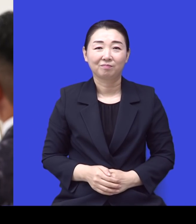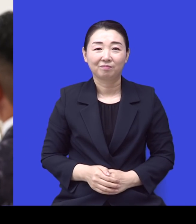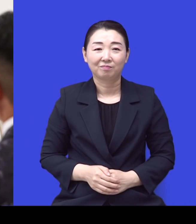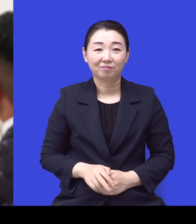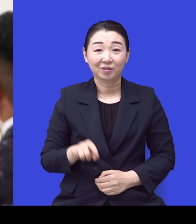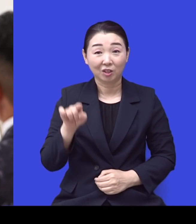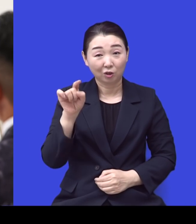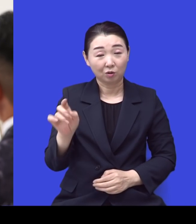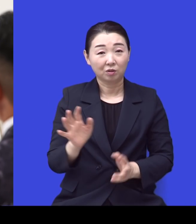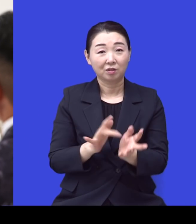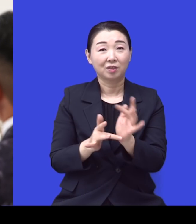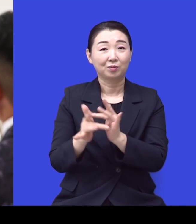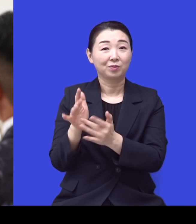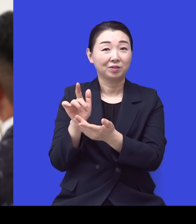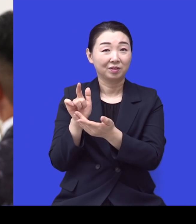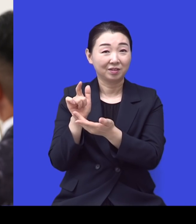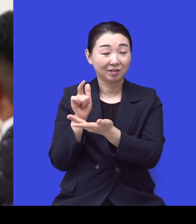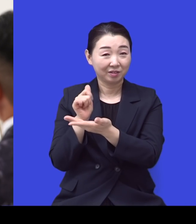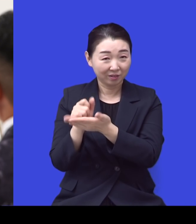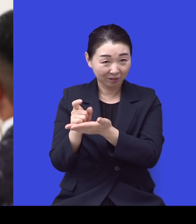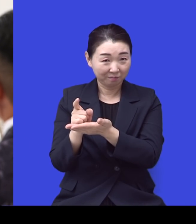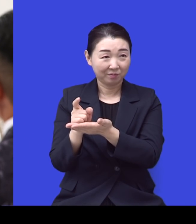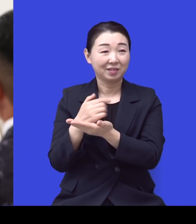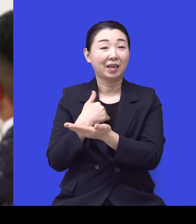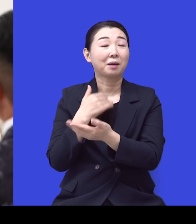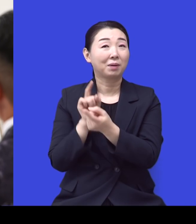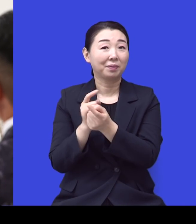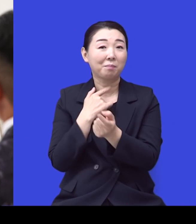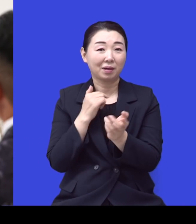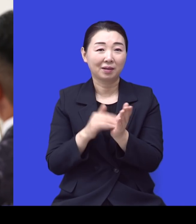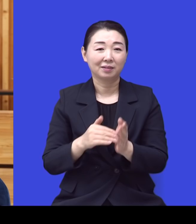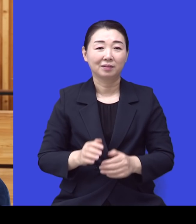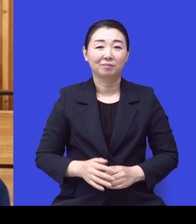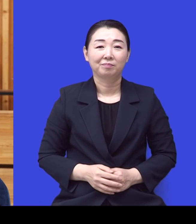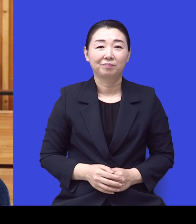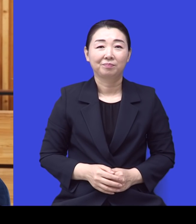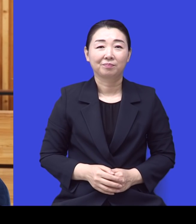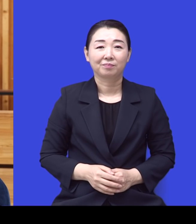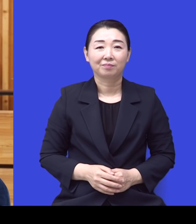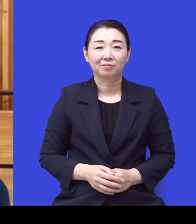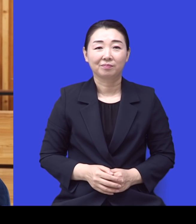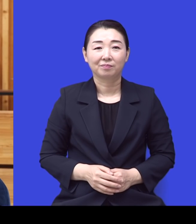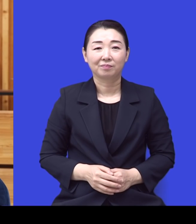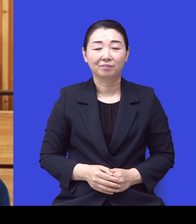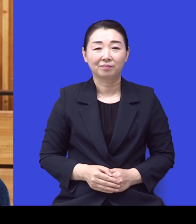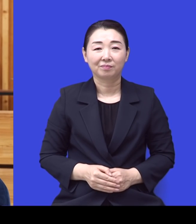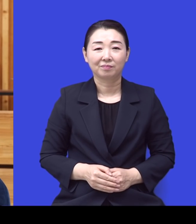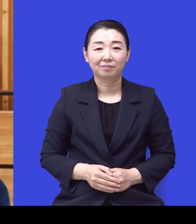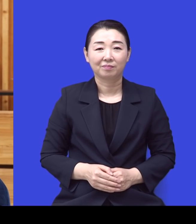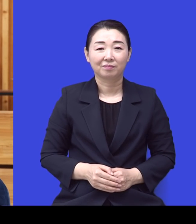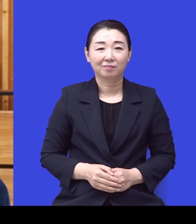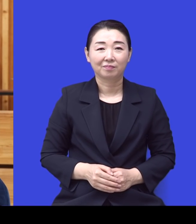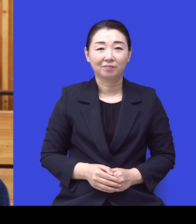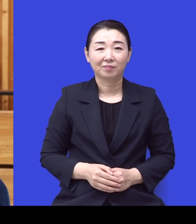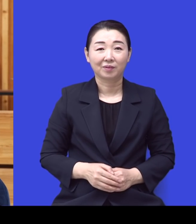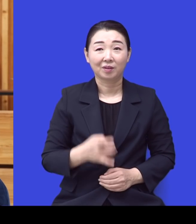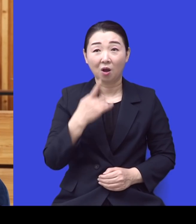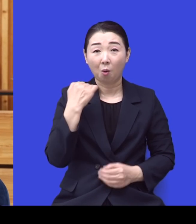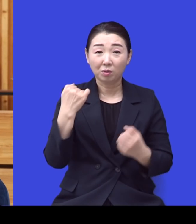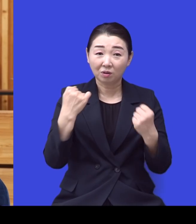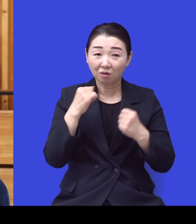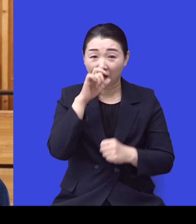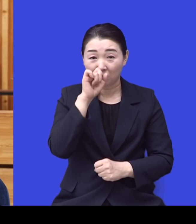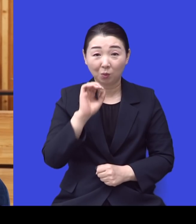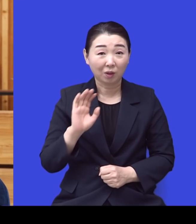거기서 예수님을 제가 이제 만나게 됐기 때문에 예. 어머님이 굉장히 건강도 안